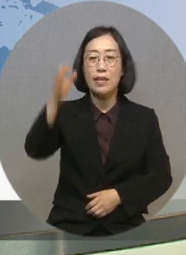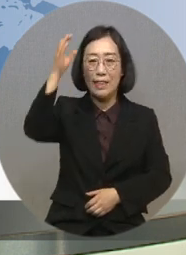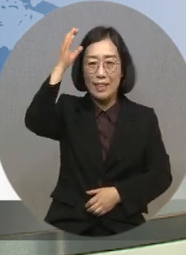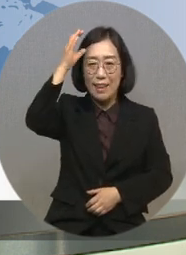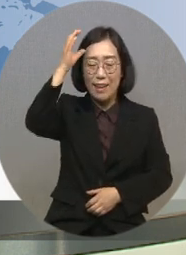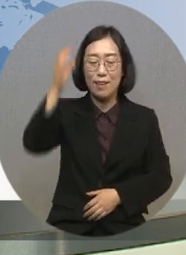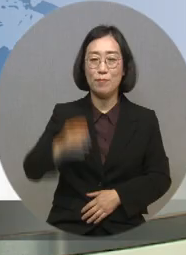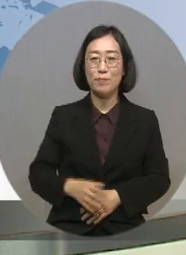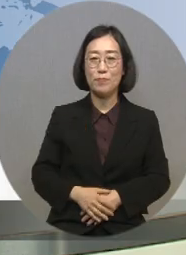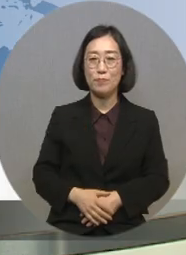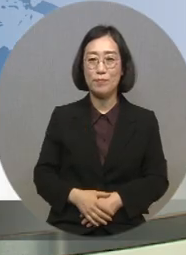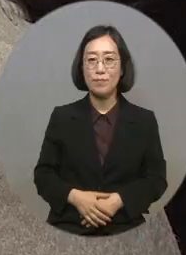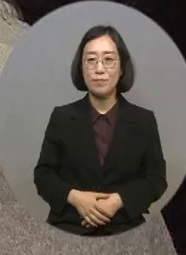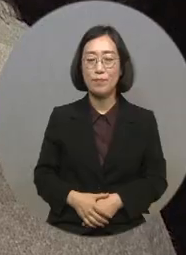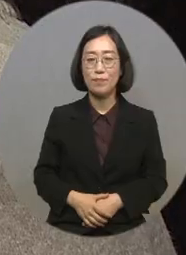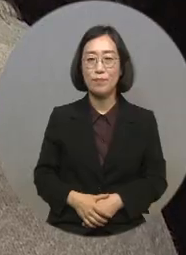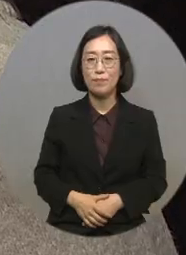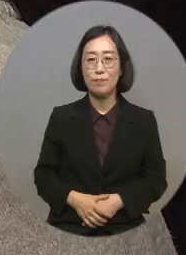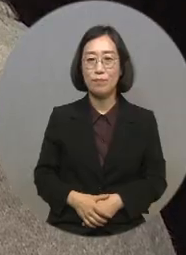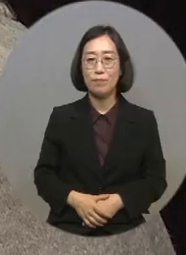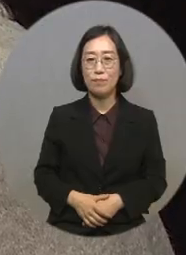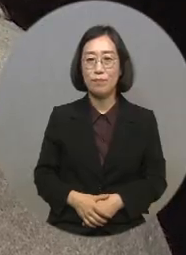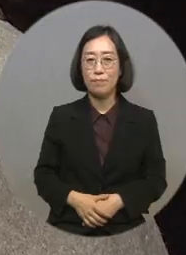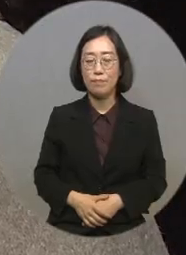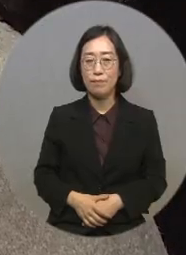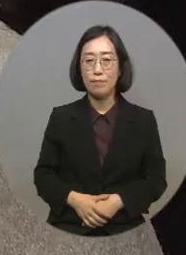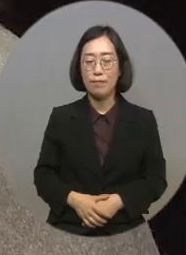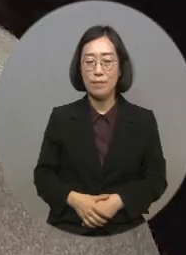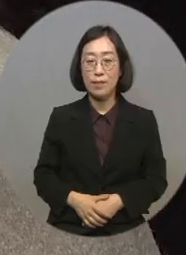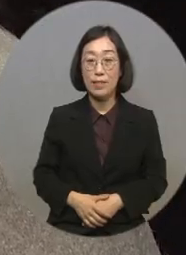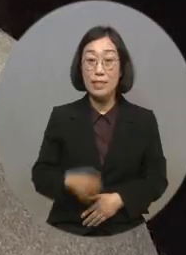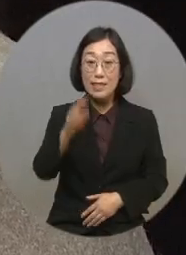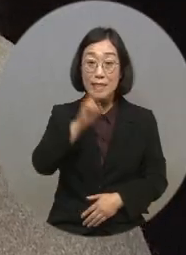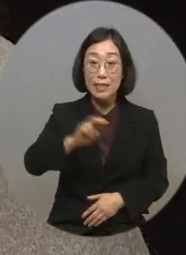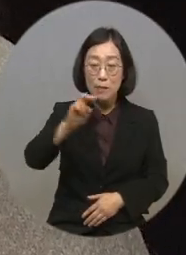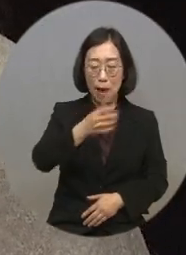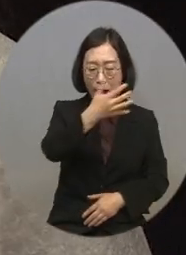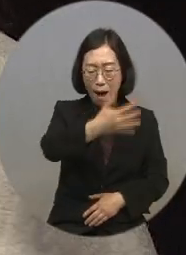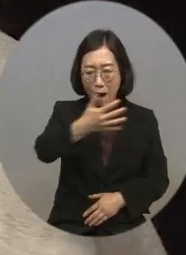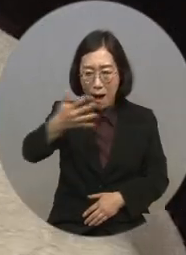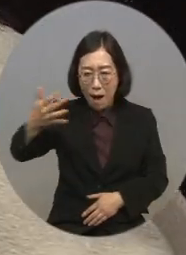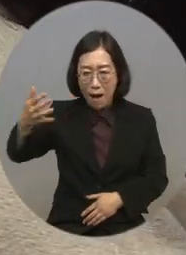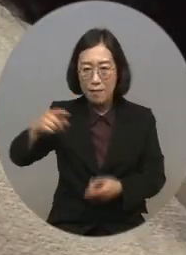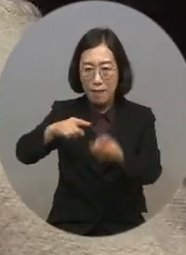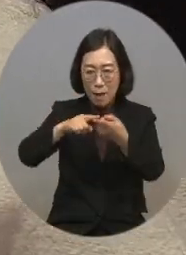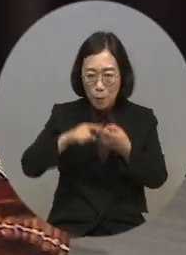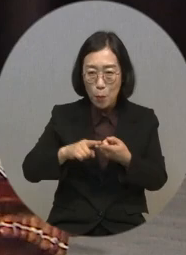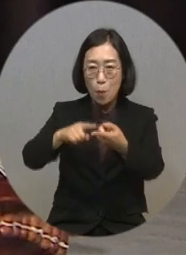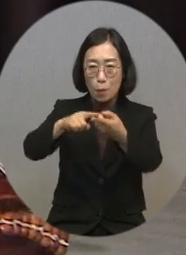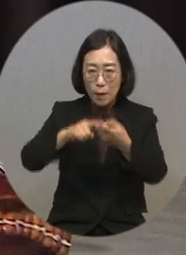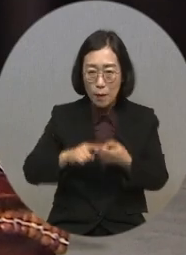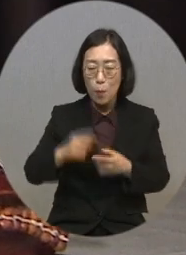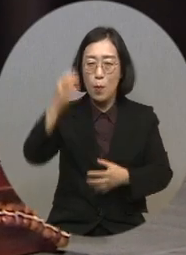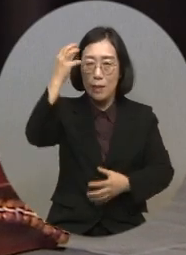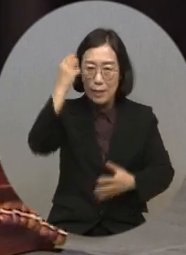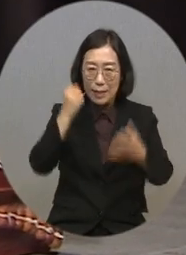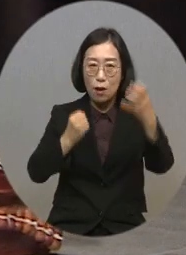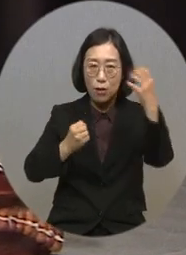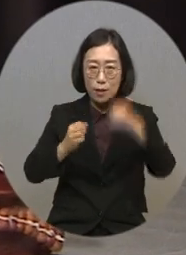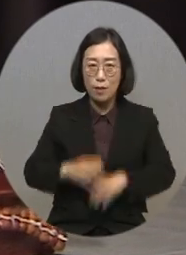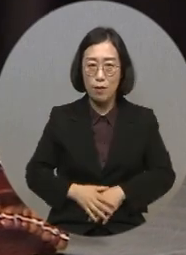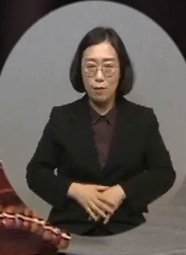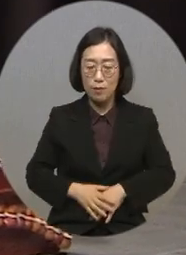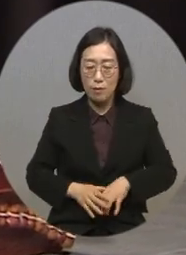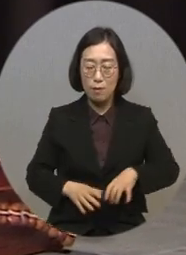기자가 전합니다 악보의 음표를 하나하나 따라갑니다 외운음을 손가락으로